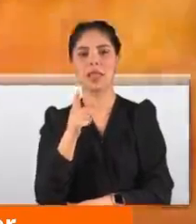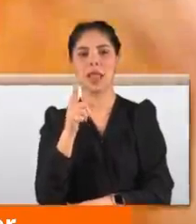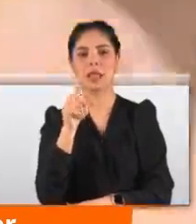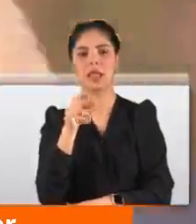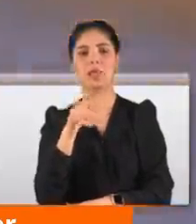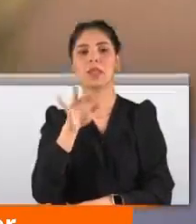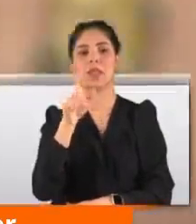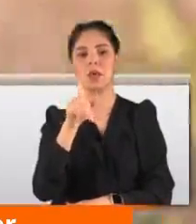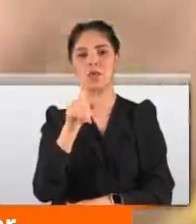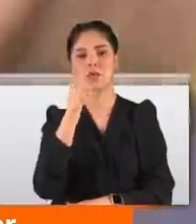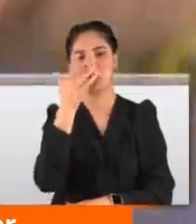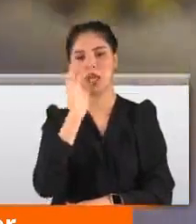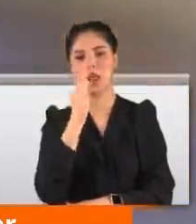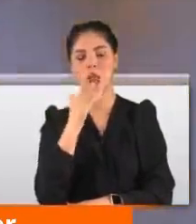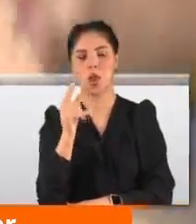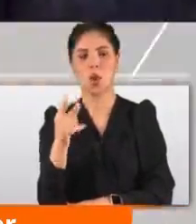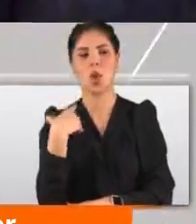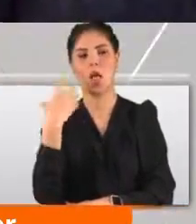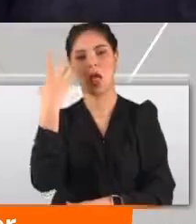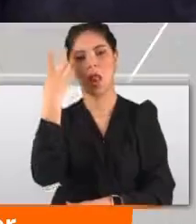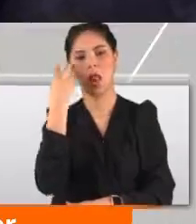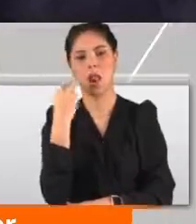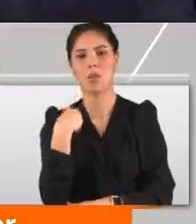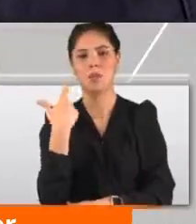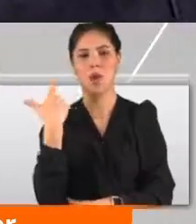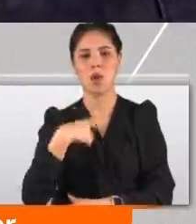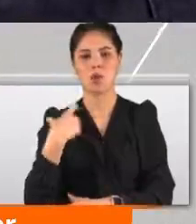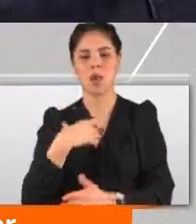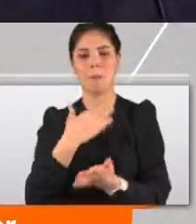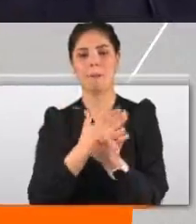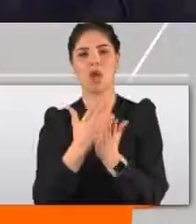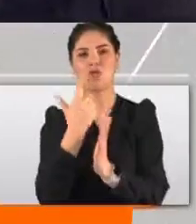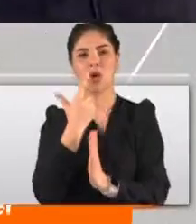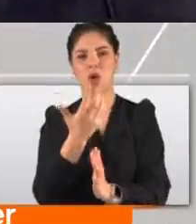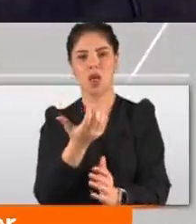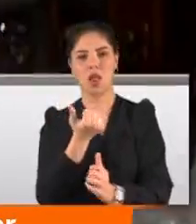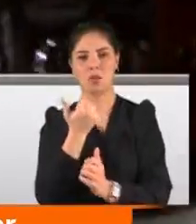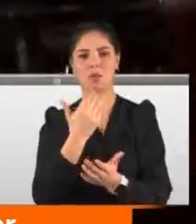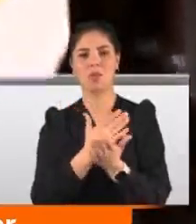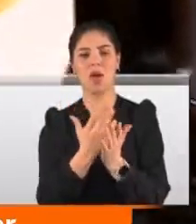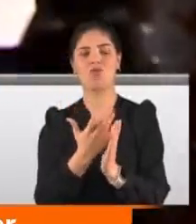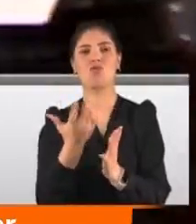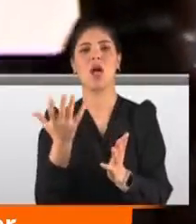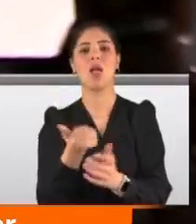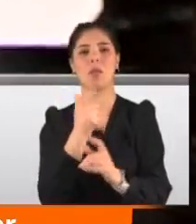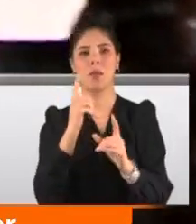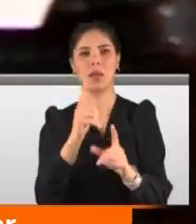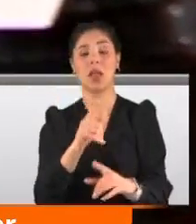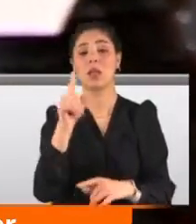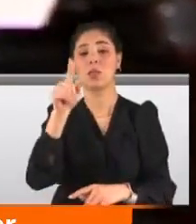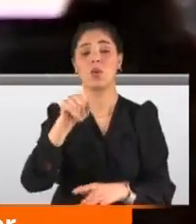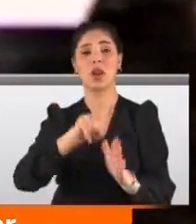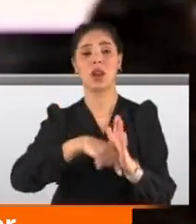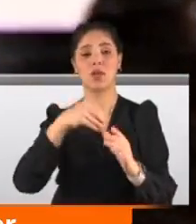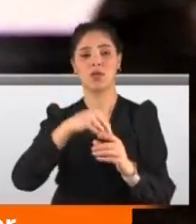Yok. Dolayısıyla burada herhangi bir hile işlemi olmadığını görüyoruz. Ben özellikle parçacıklı alıyorum ama demek ki almamak lazımmış. Gıda kodeksine göre reçelin